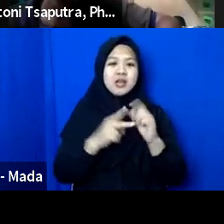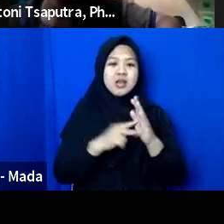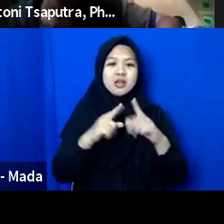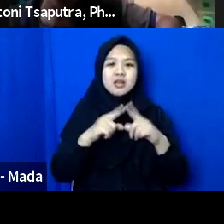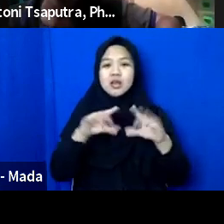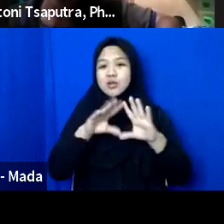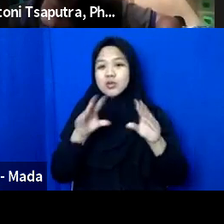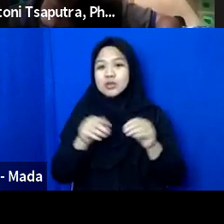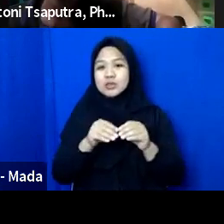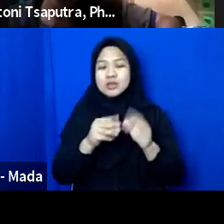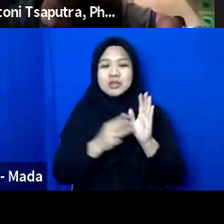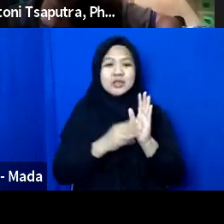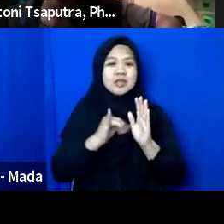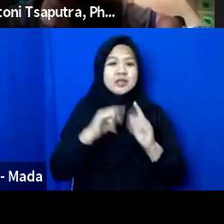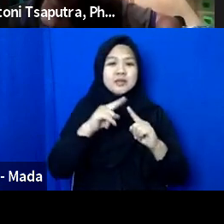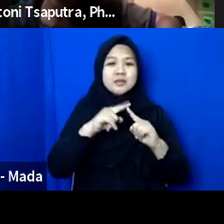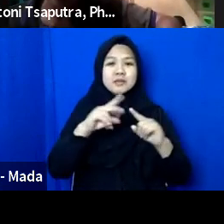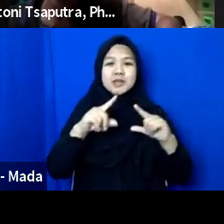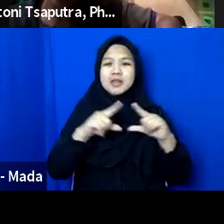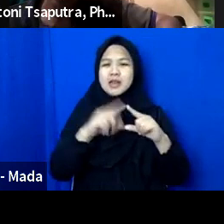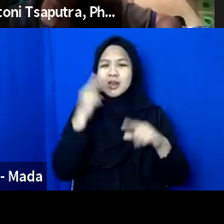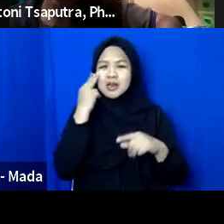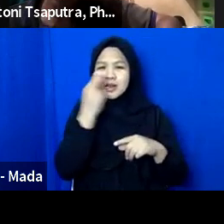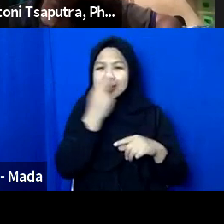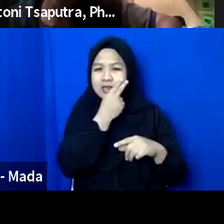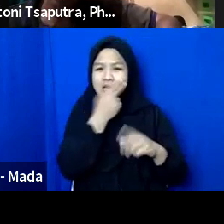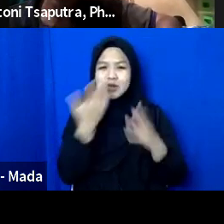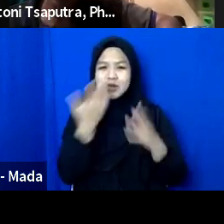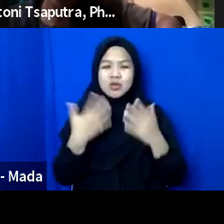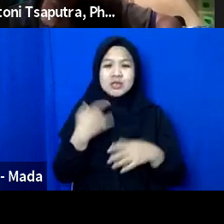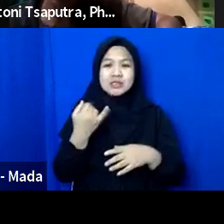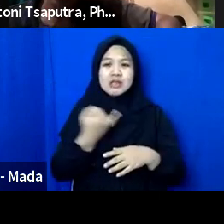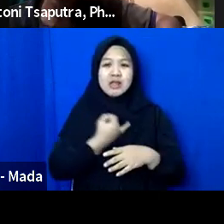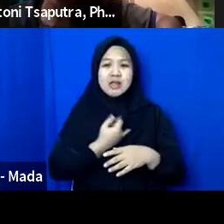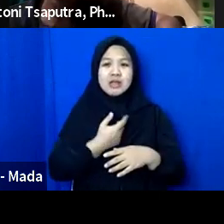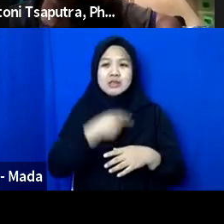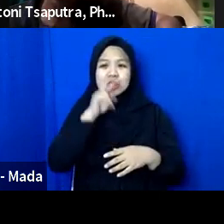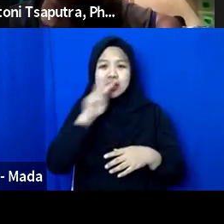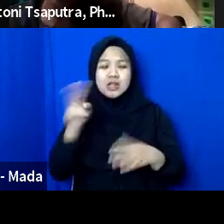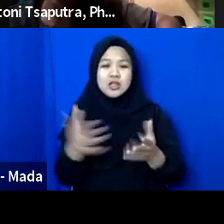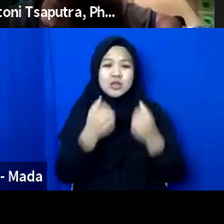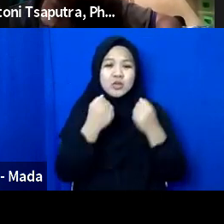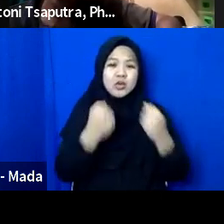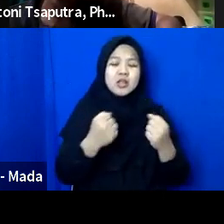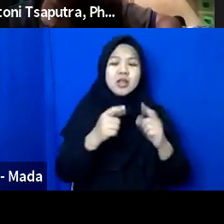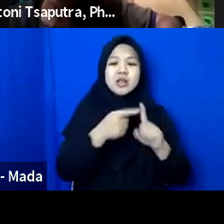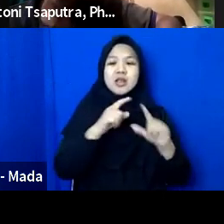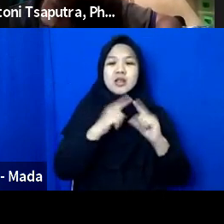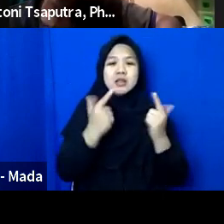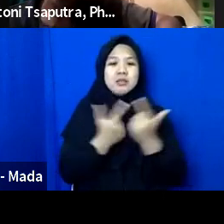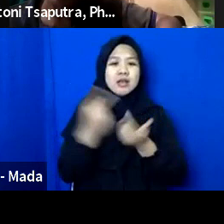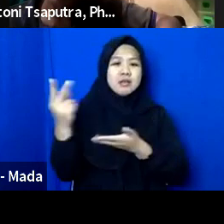Mitra netra gitu itu kan yang mungkin saya salah ya gitu Yang saya lihat sih dikuatkan justru lembaga-lembaga